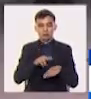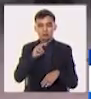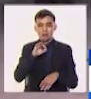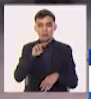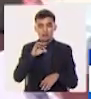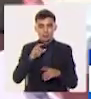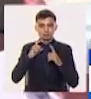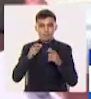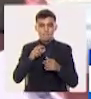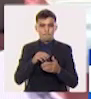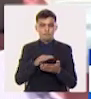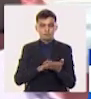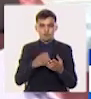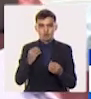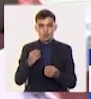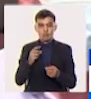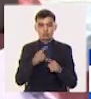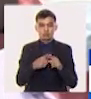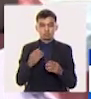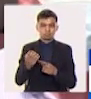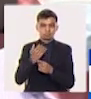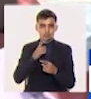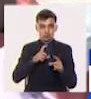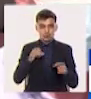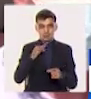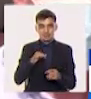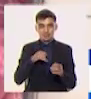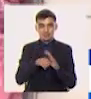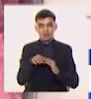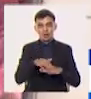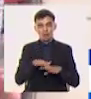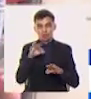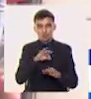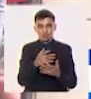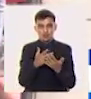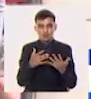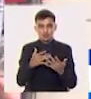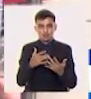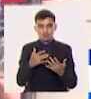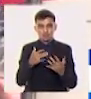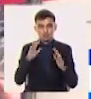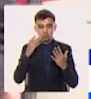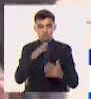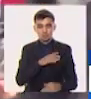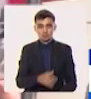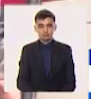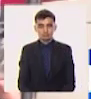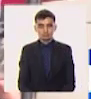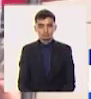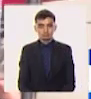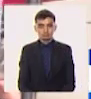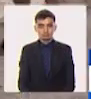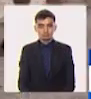хатпен шығып, қосымша жасақ жіберуін сұрапты. Ал елдің лап қойған әрекетіне бірнеше жағдай түрткі болған көрінеді. Біріншіден